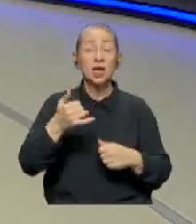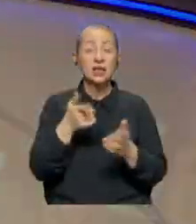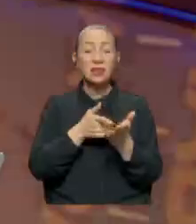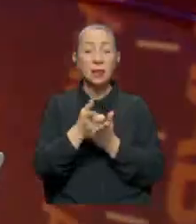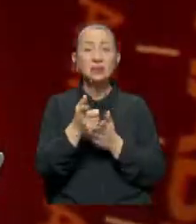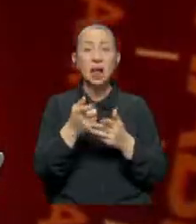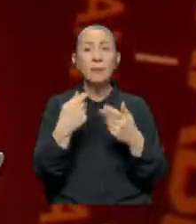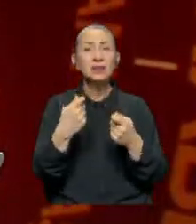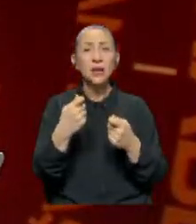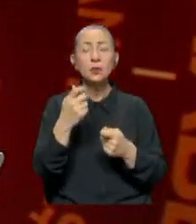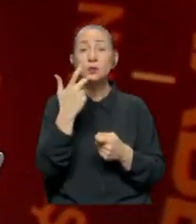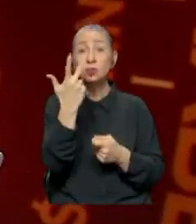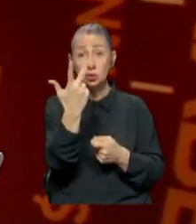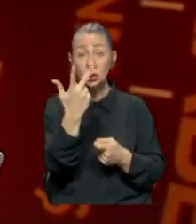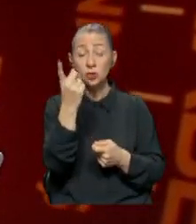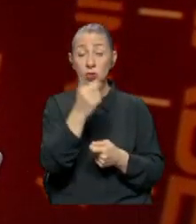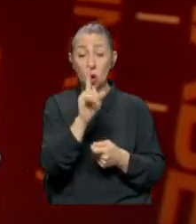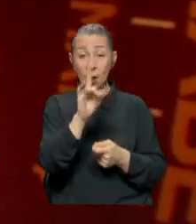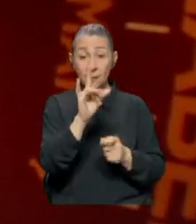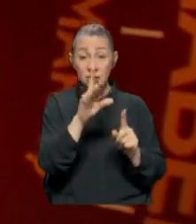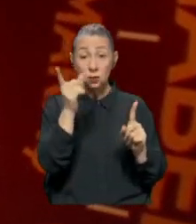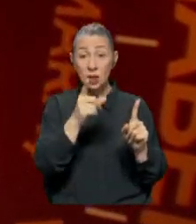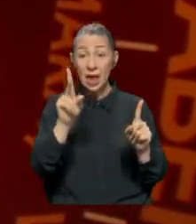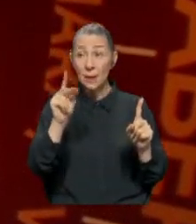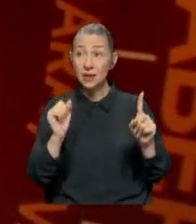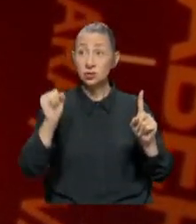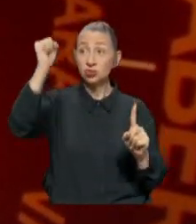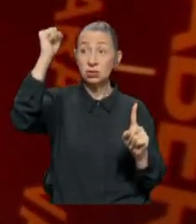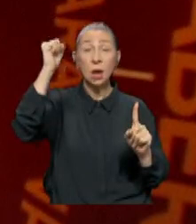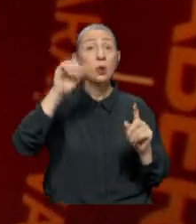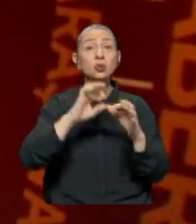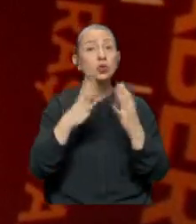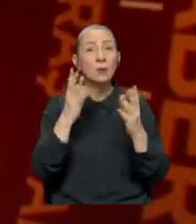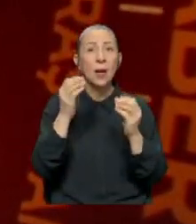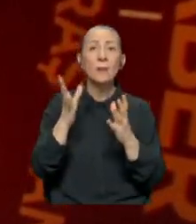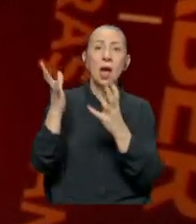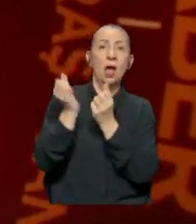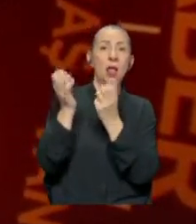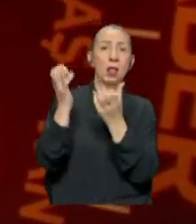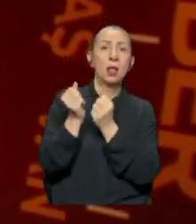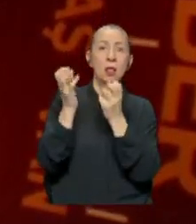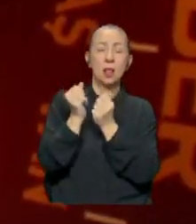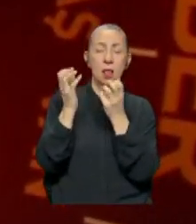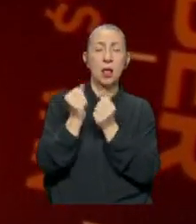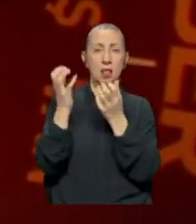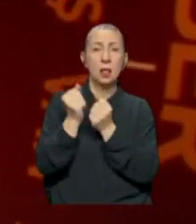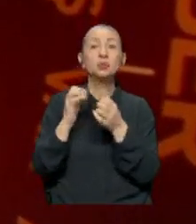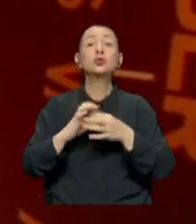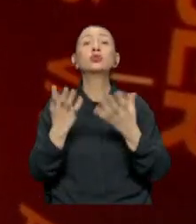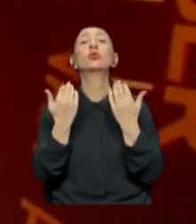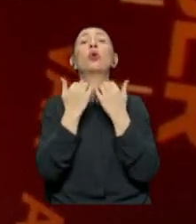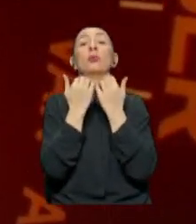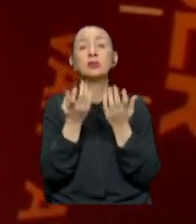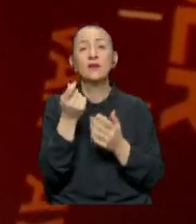Tarımsal girdiler 3 yılda %15'ten %21'e yükseldi. Çözümse hep ithalatta aranıyor. İthal çözüm çare